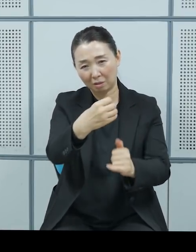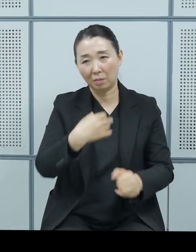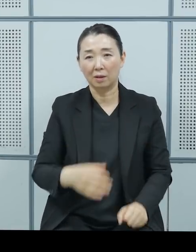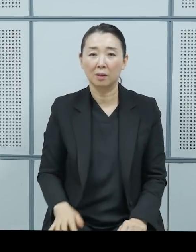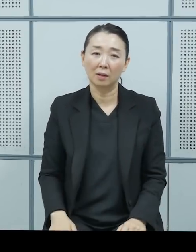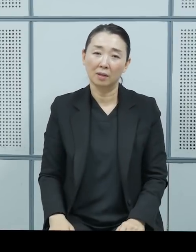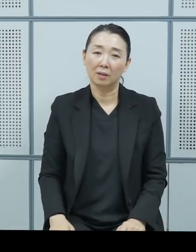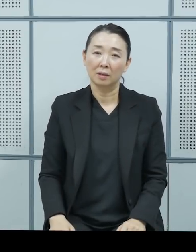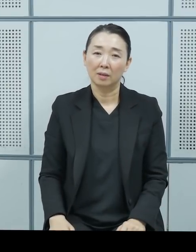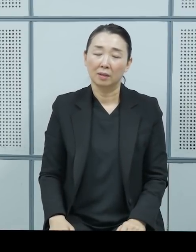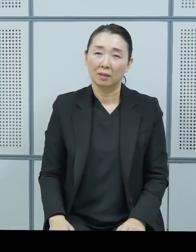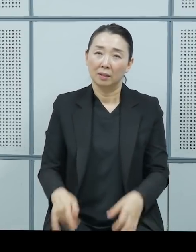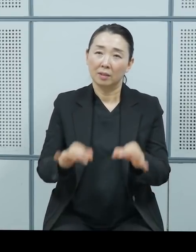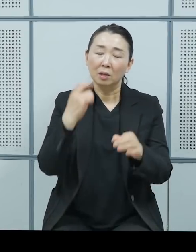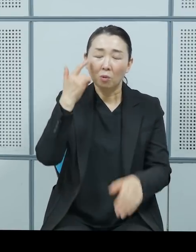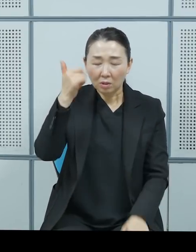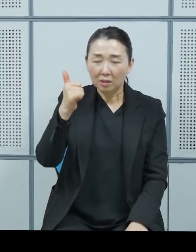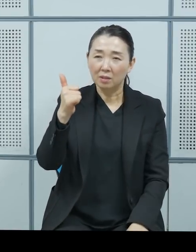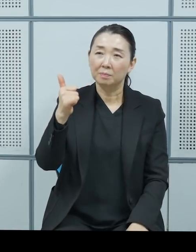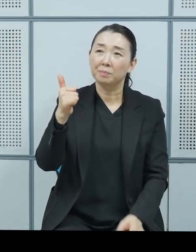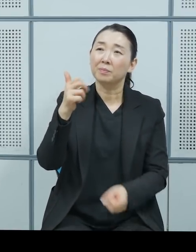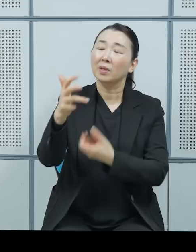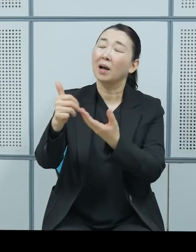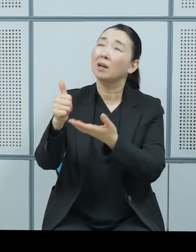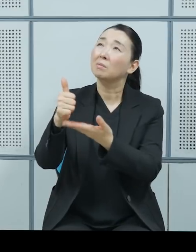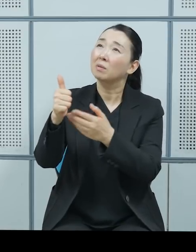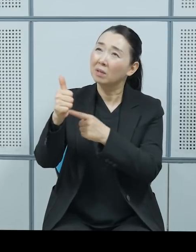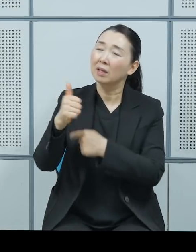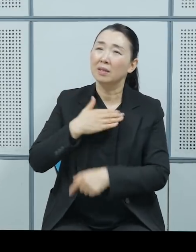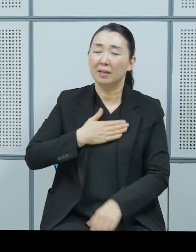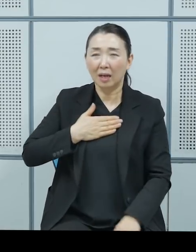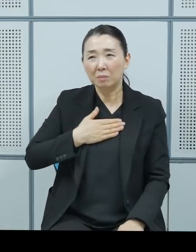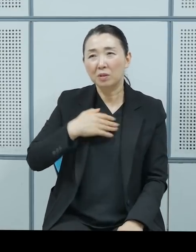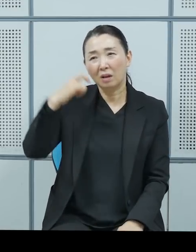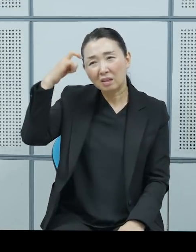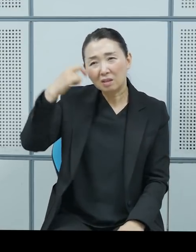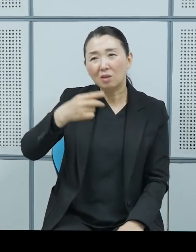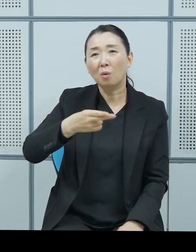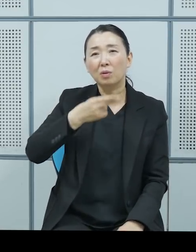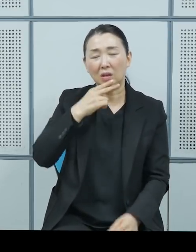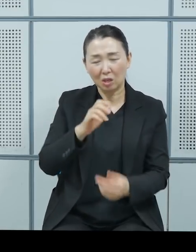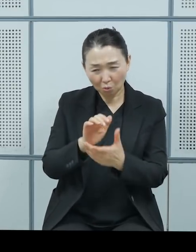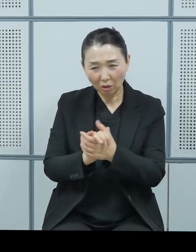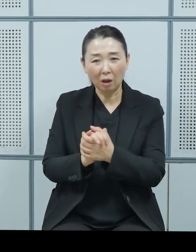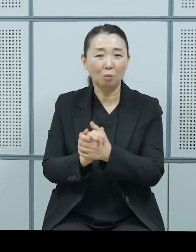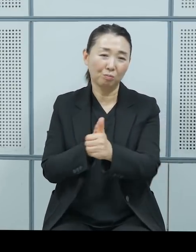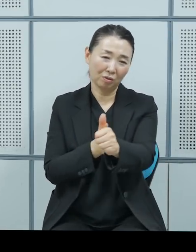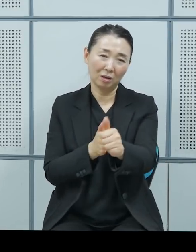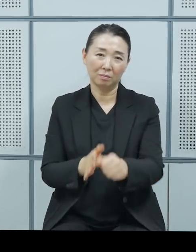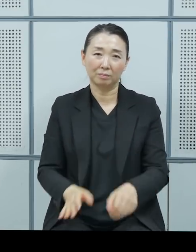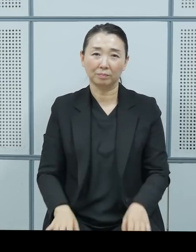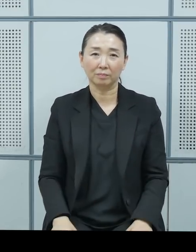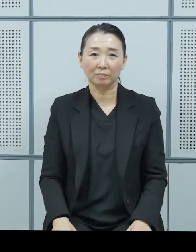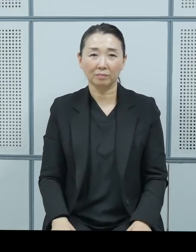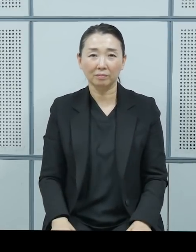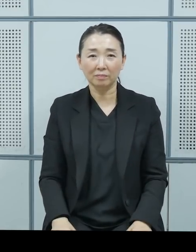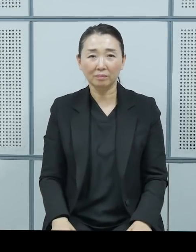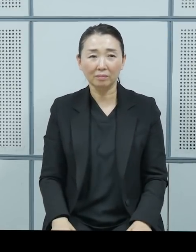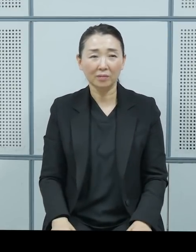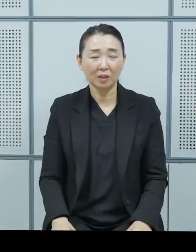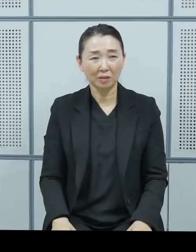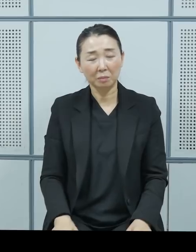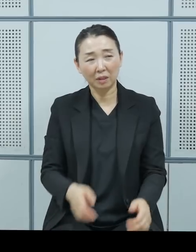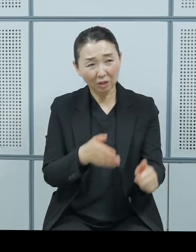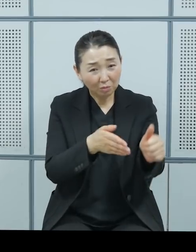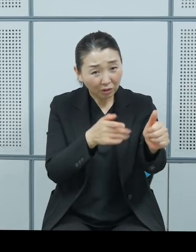하나님한테 감정으로 이 사실을 느끼지 않게 해달라고 기도하세요 이러는 거예요. 예. 그래서 제가 그 부탁을 했어요.